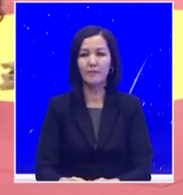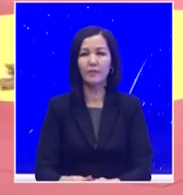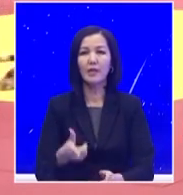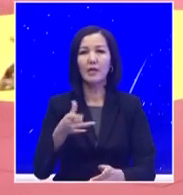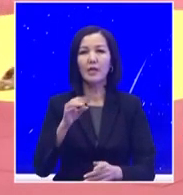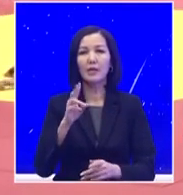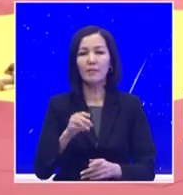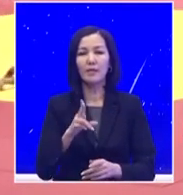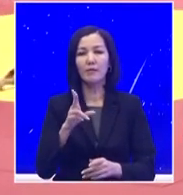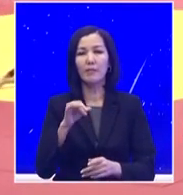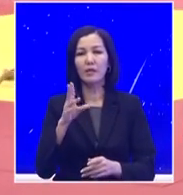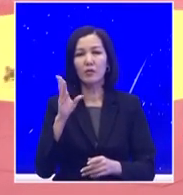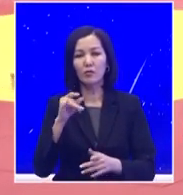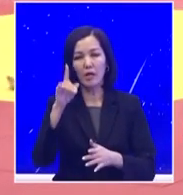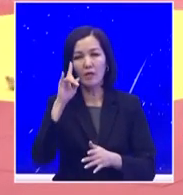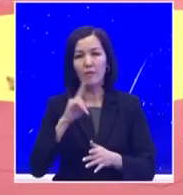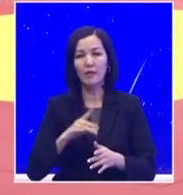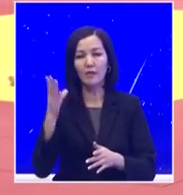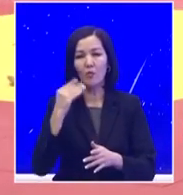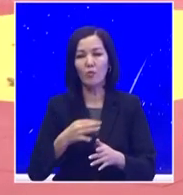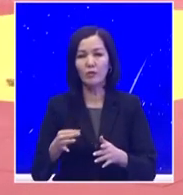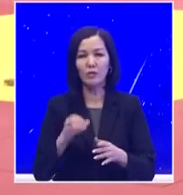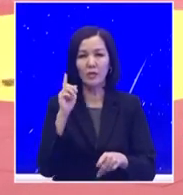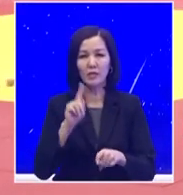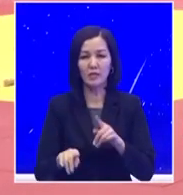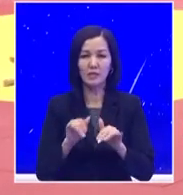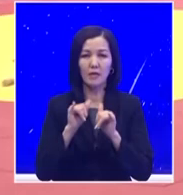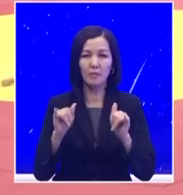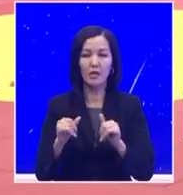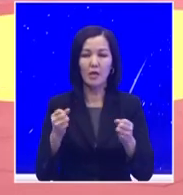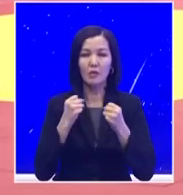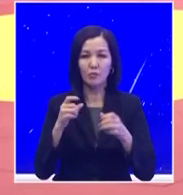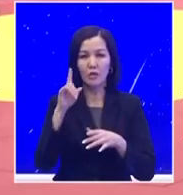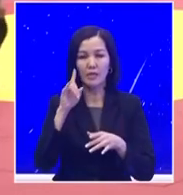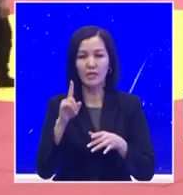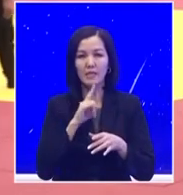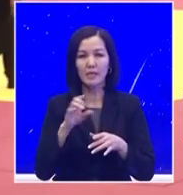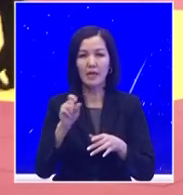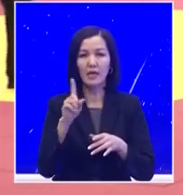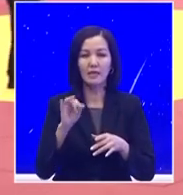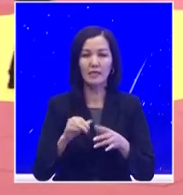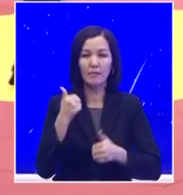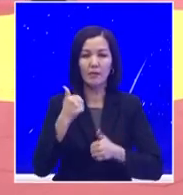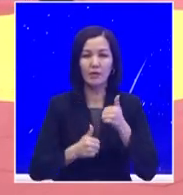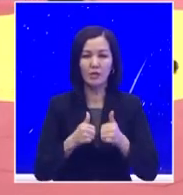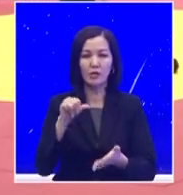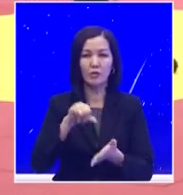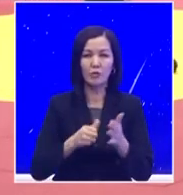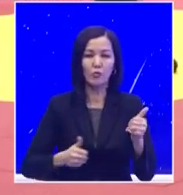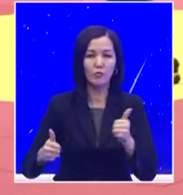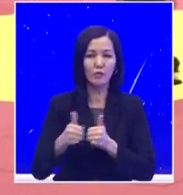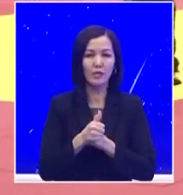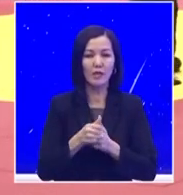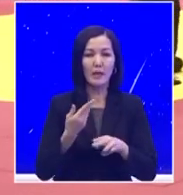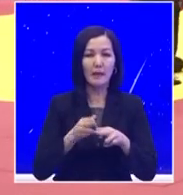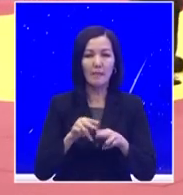Греплинг пен панкратион спорты Алматы облысында жылдам дамып келе жатыр. Спортшыларымыз Қазақстанда ғана емес, Азия әлем біріншіліктерінде топ жарып жүр. Мына